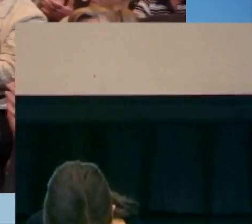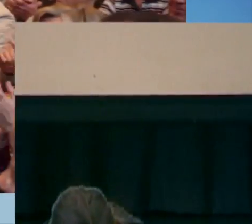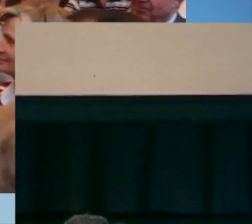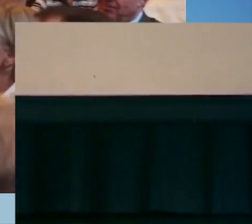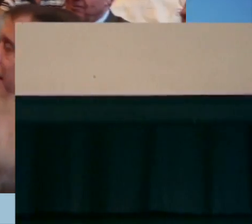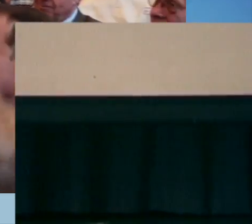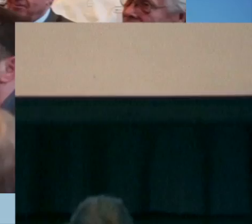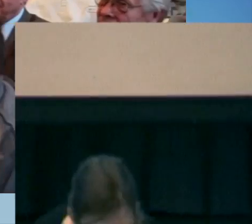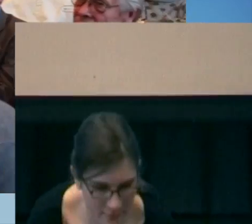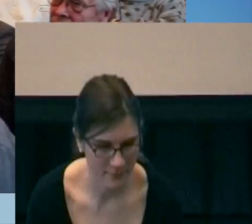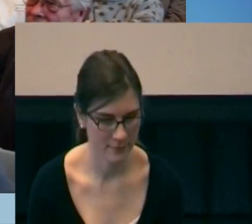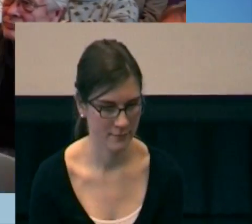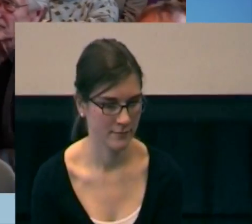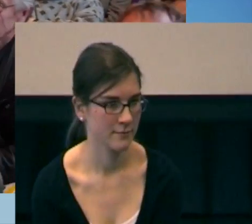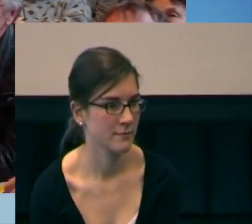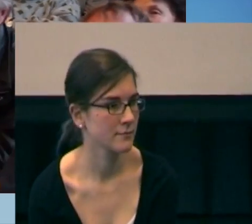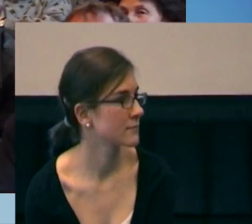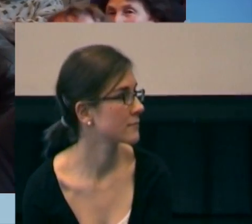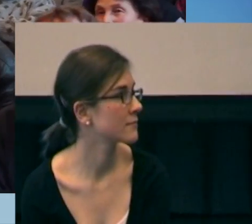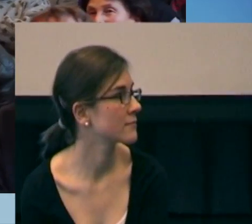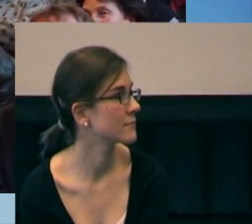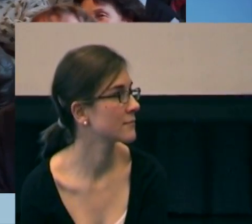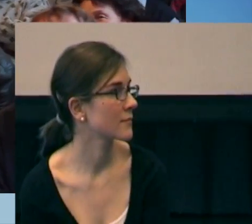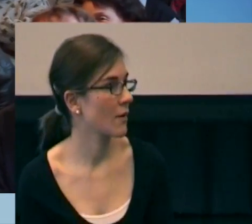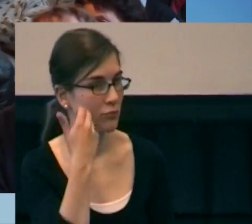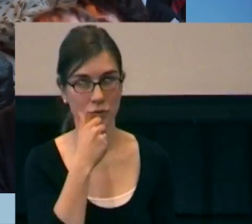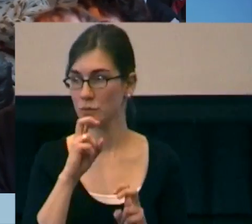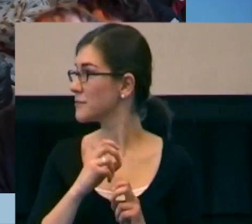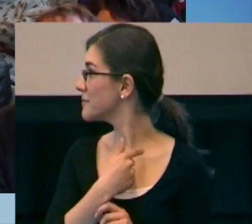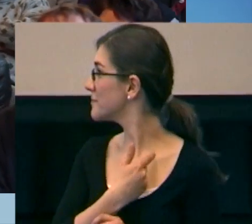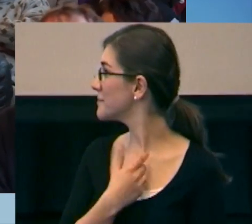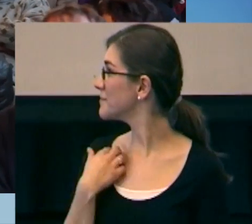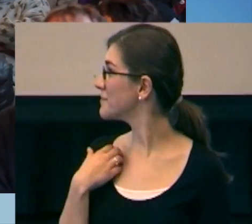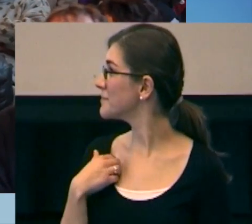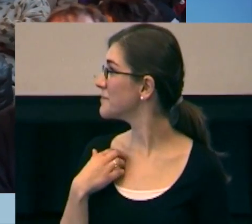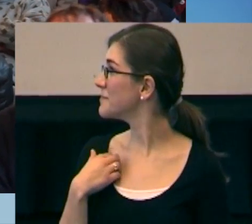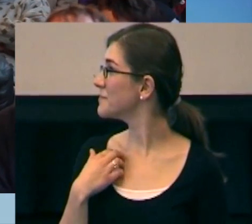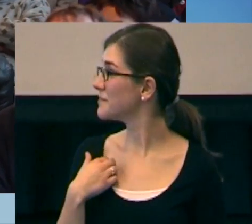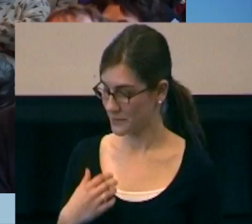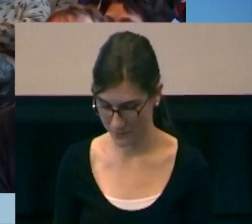Herr Dr. Bopert, können Sie sich kurz fassen? Seien Sie doch mal so nett.